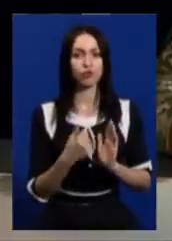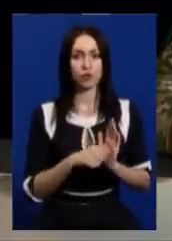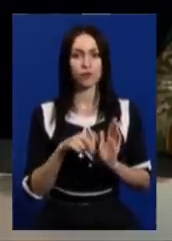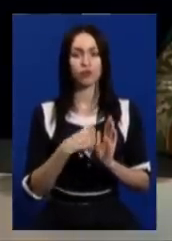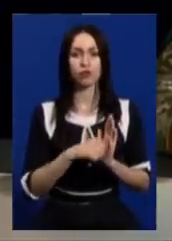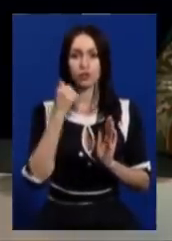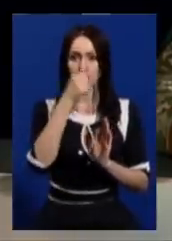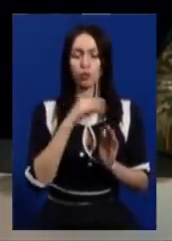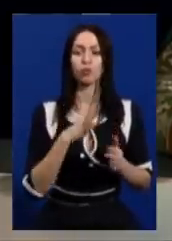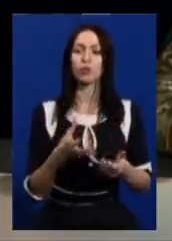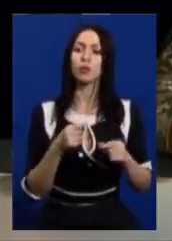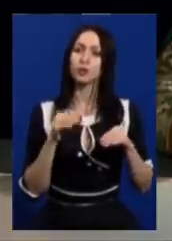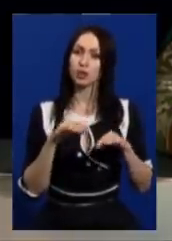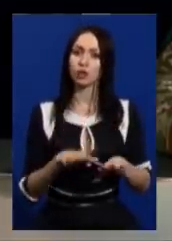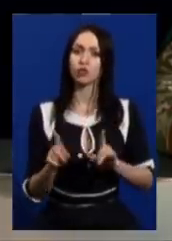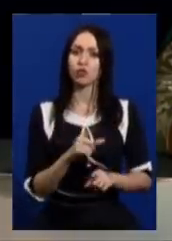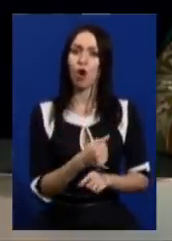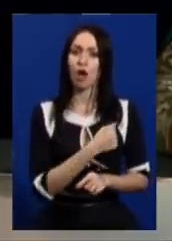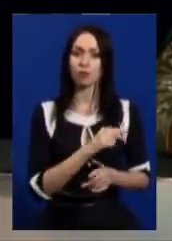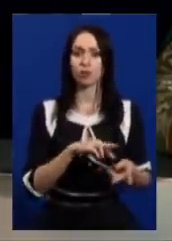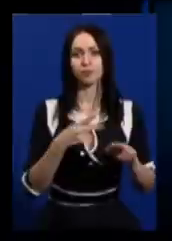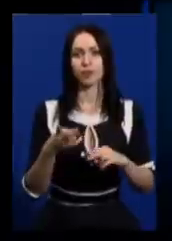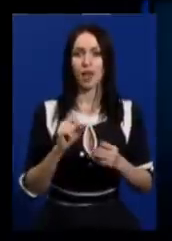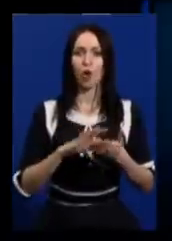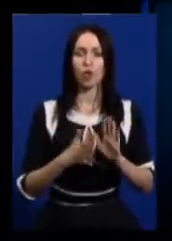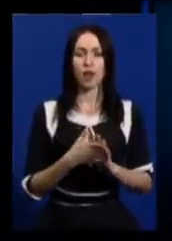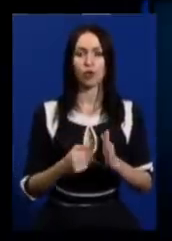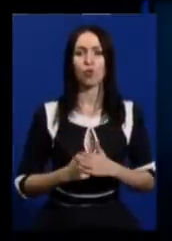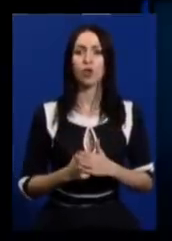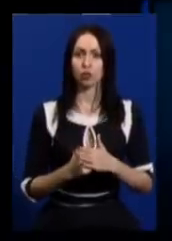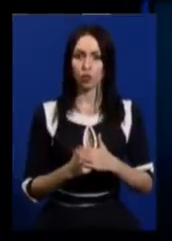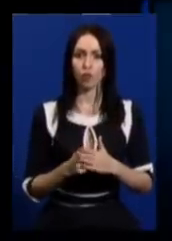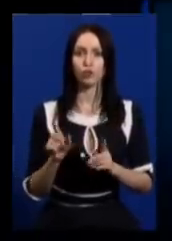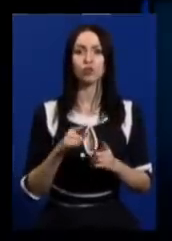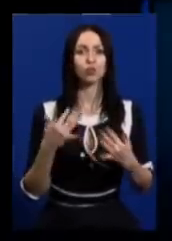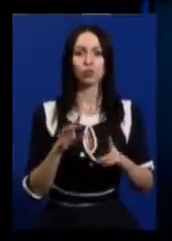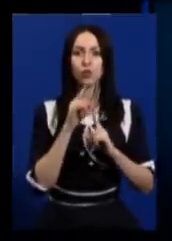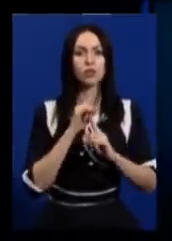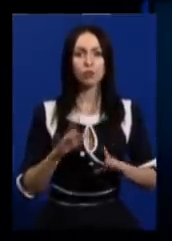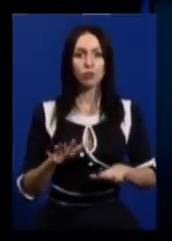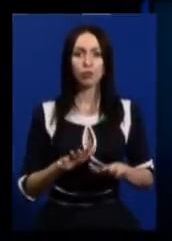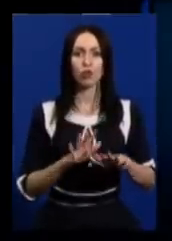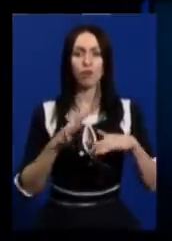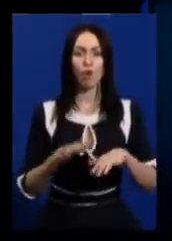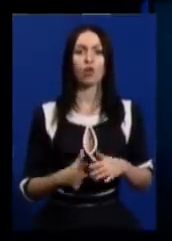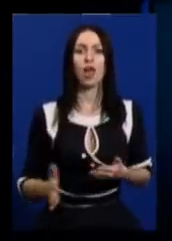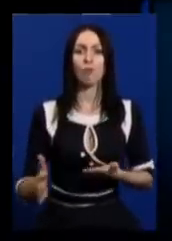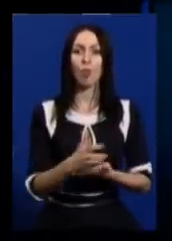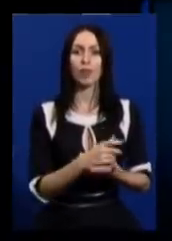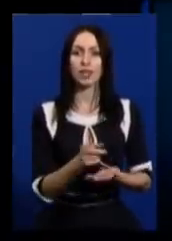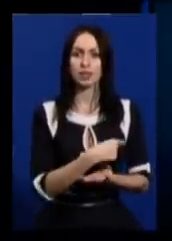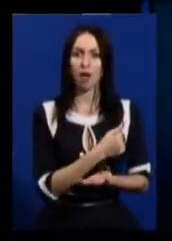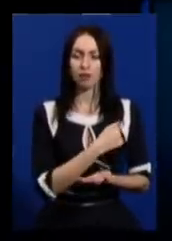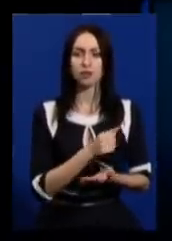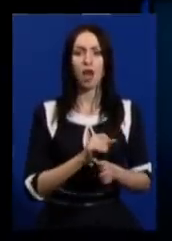році було прийнято рішення, що армія переходить на контрактну основу. Що вже не буде волна мобілізації і повністю